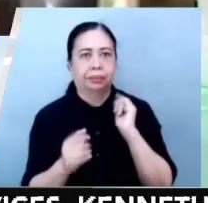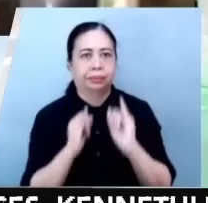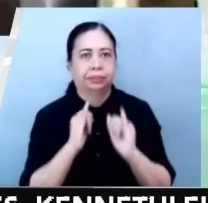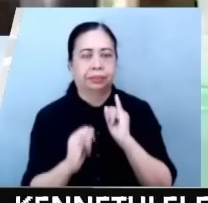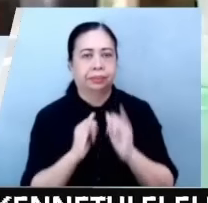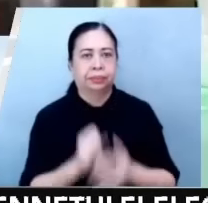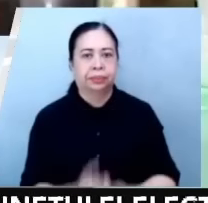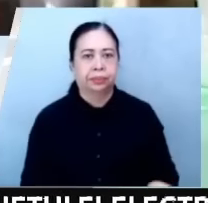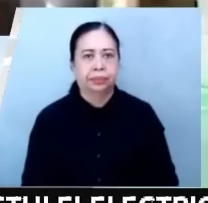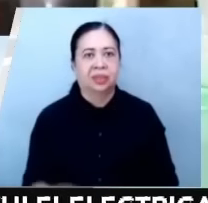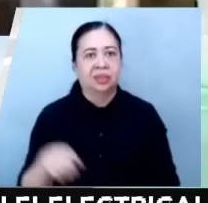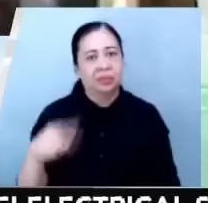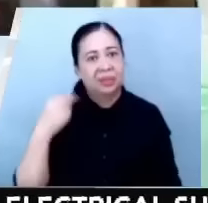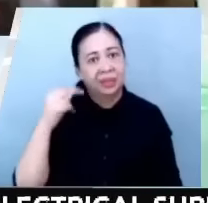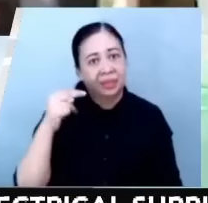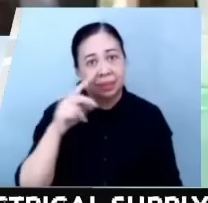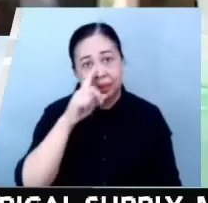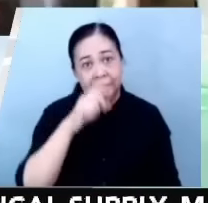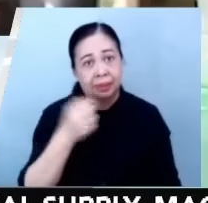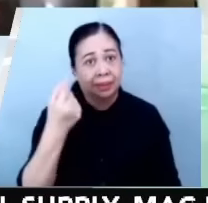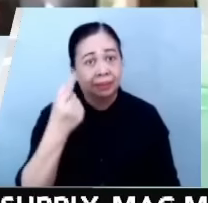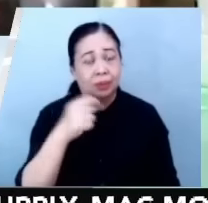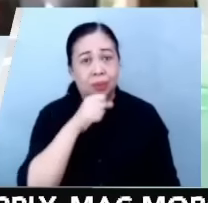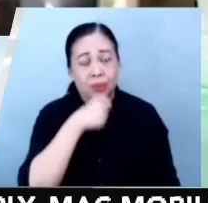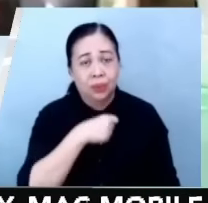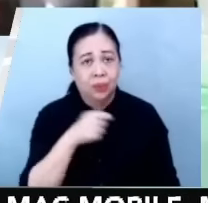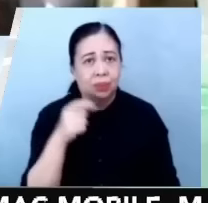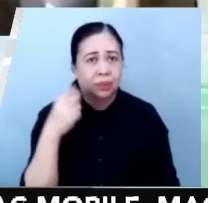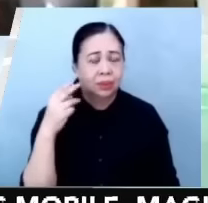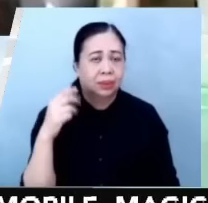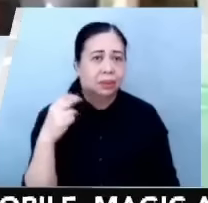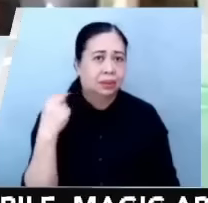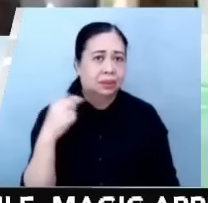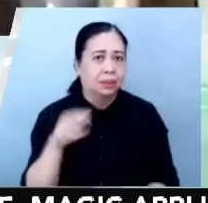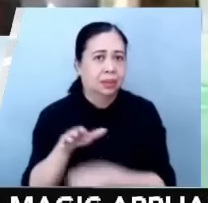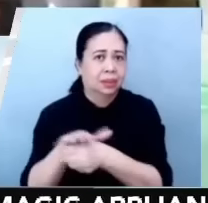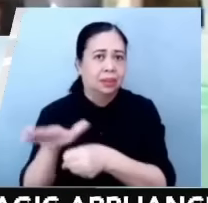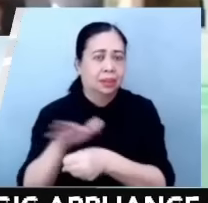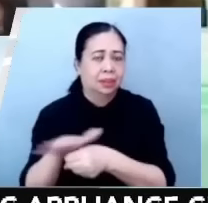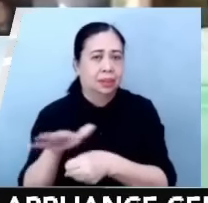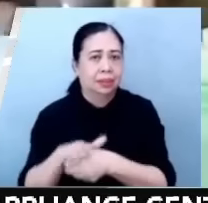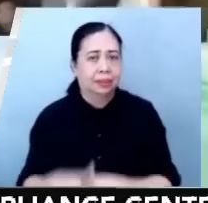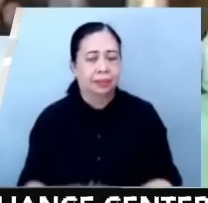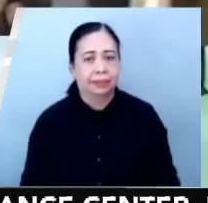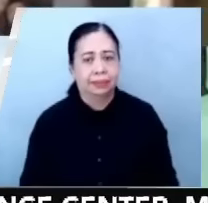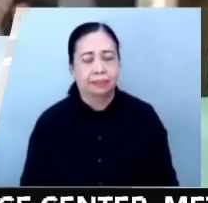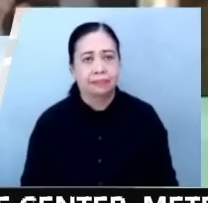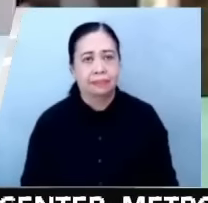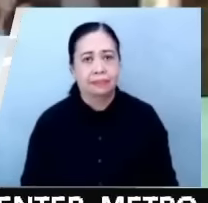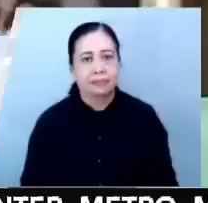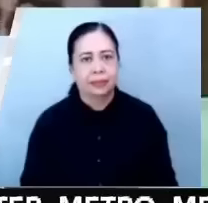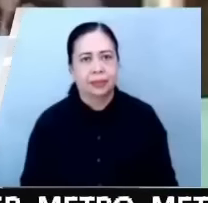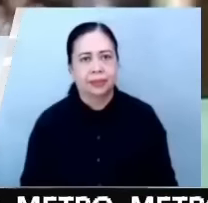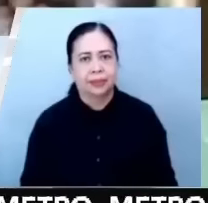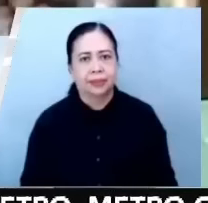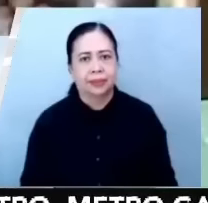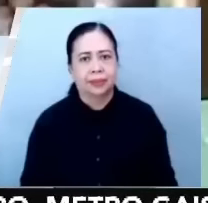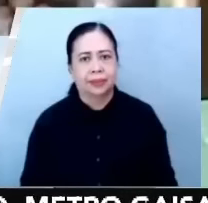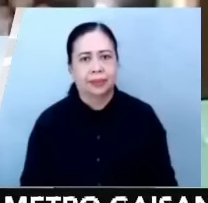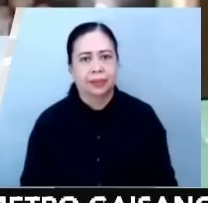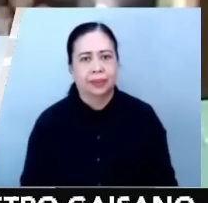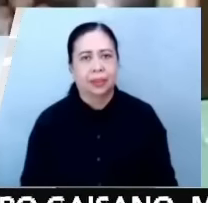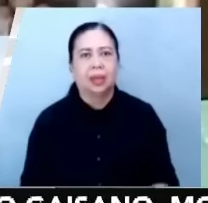niya na 11 years old ang kanyang ginahasa. At nakatira kasi sila sa common house.